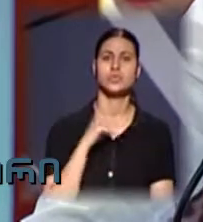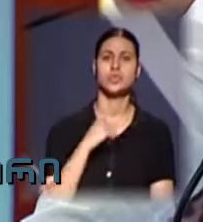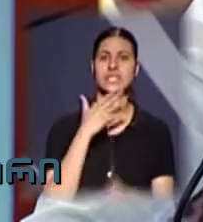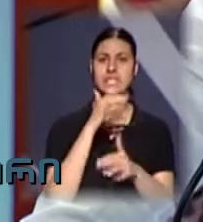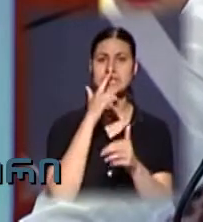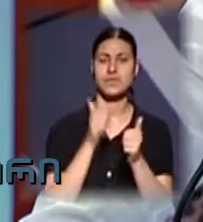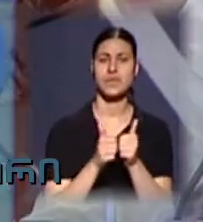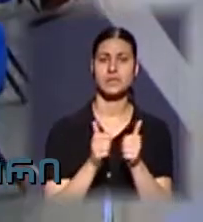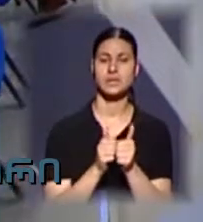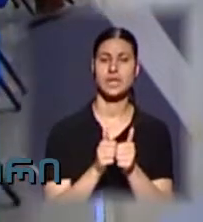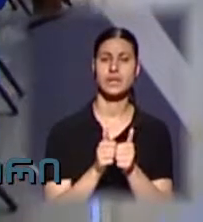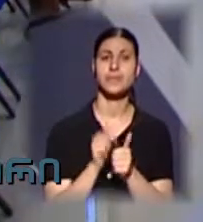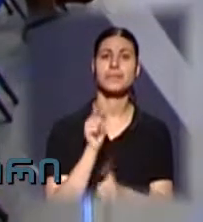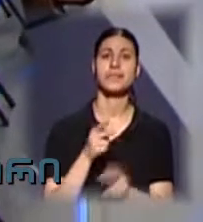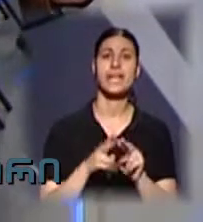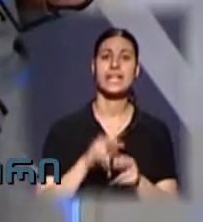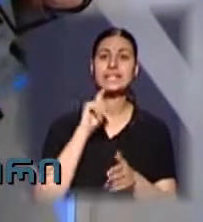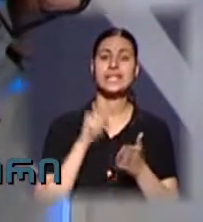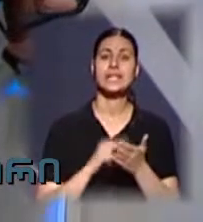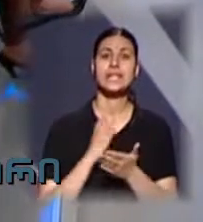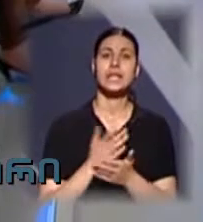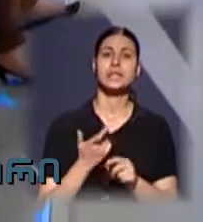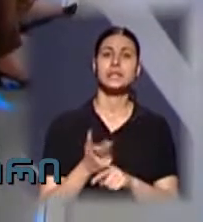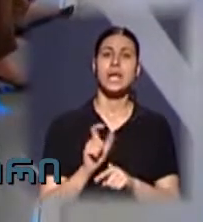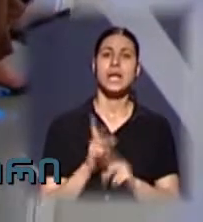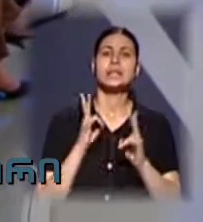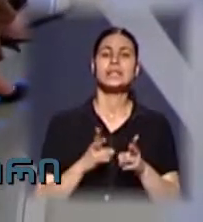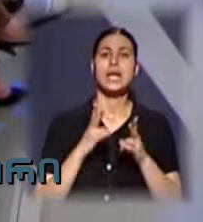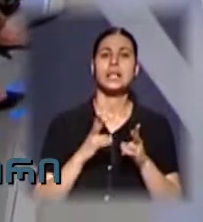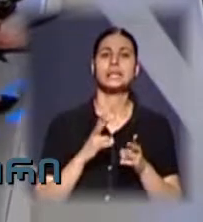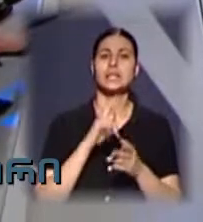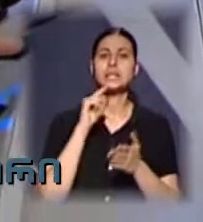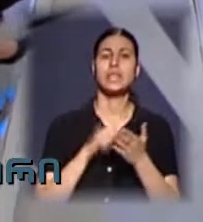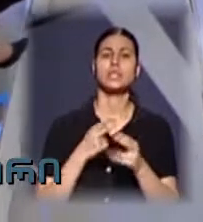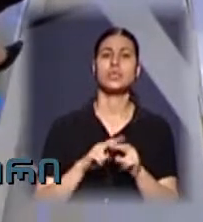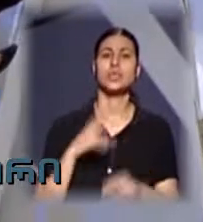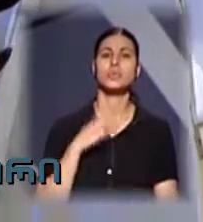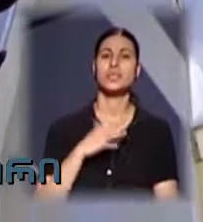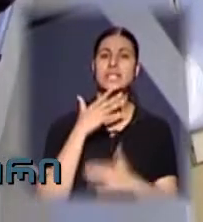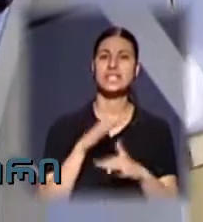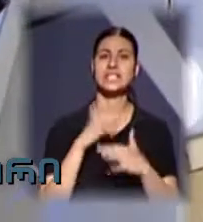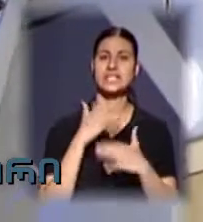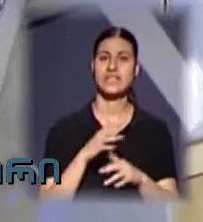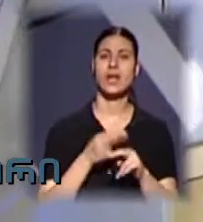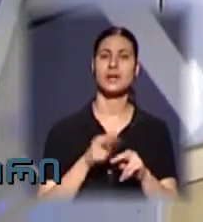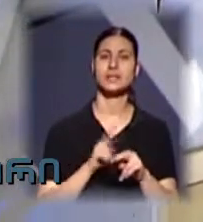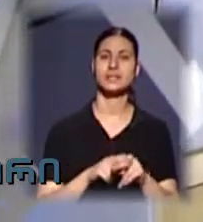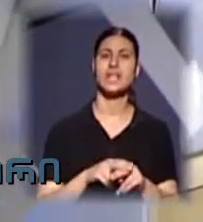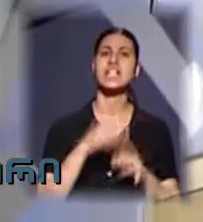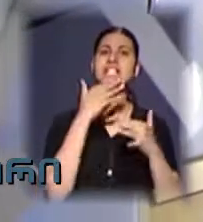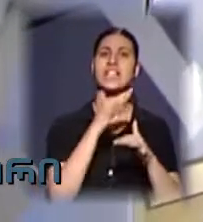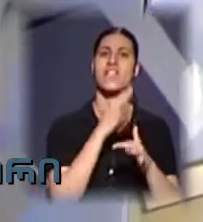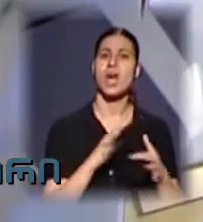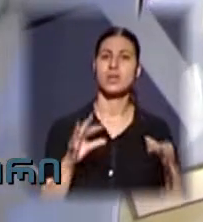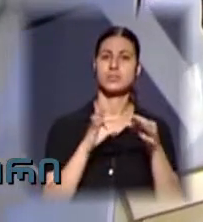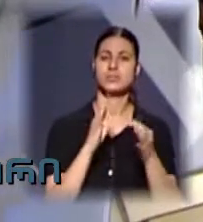ზღვასთან. ეს საკითხი არის ძალიან ფაქიზი საკითხი, ვინაიდან თბილისის ზღვა მტკნარი წყლის საცავია და